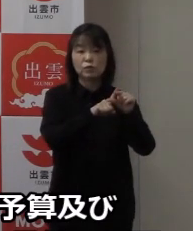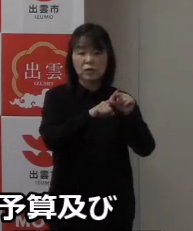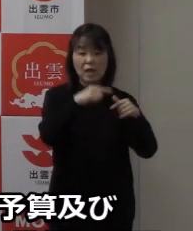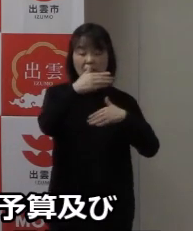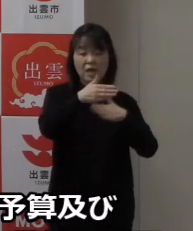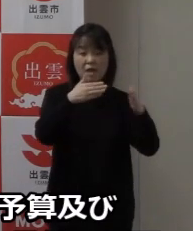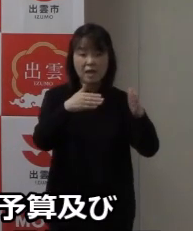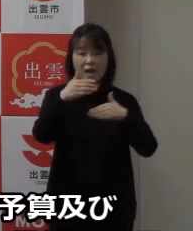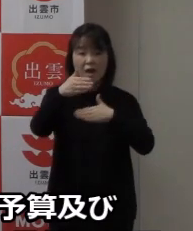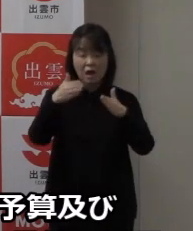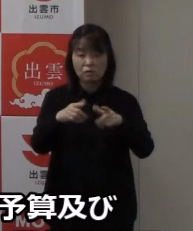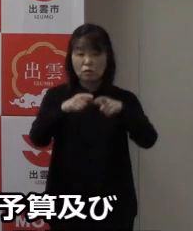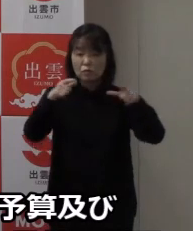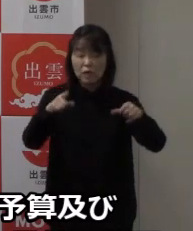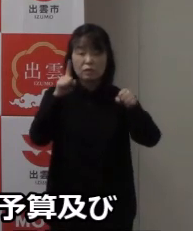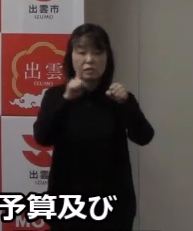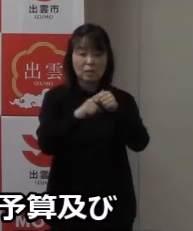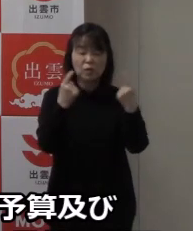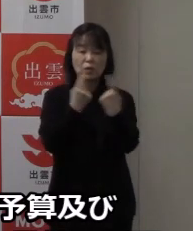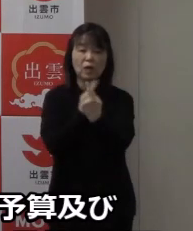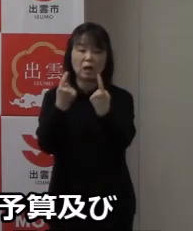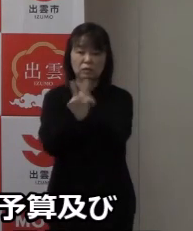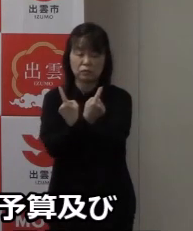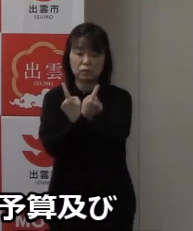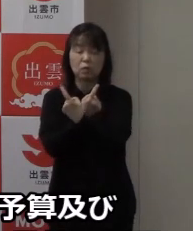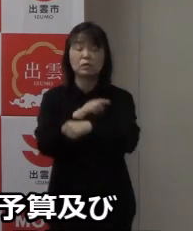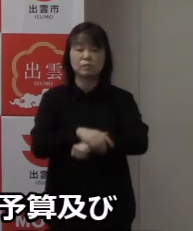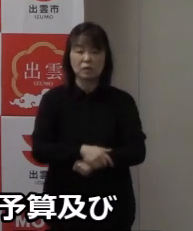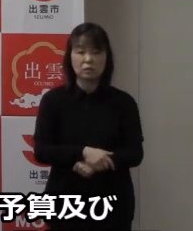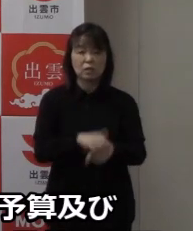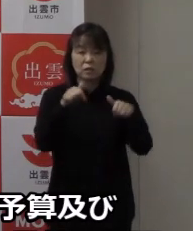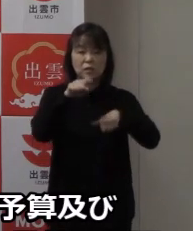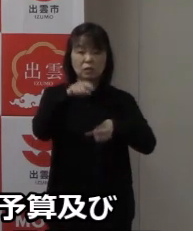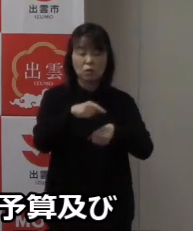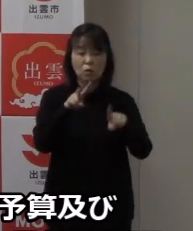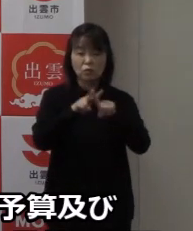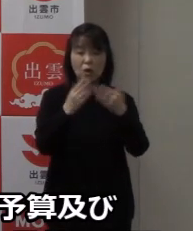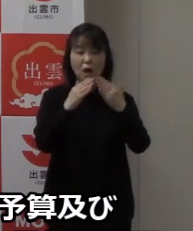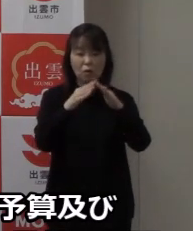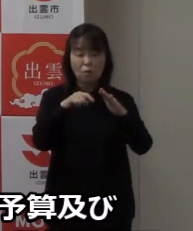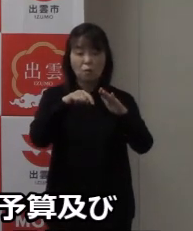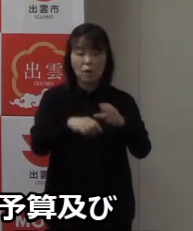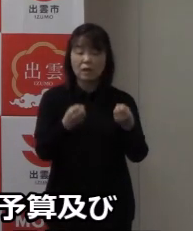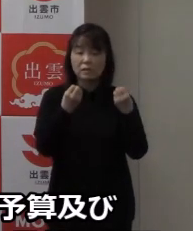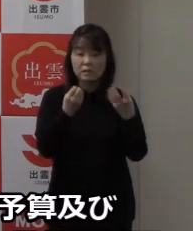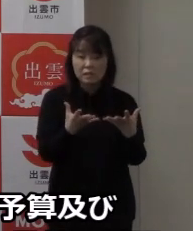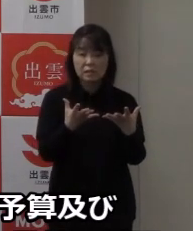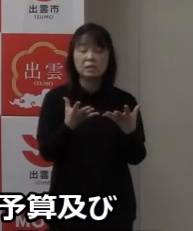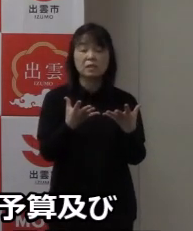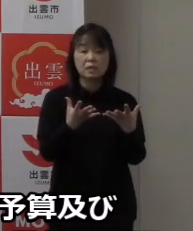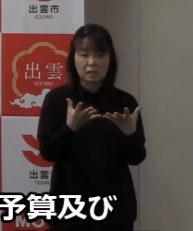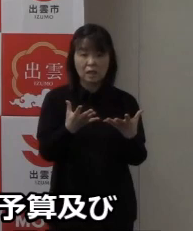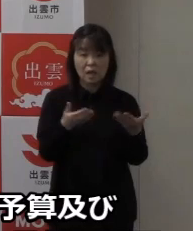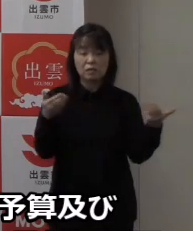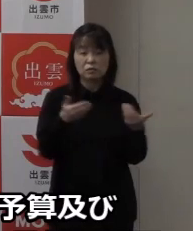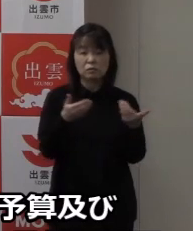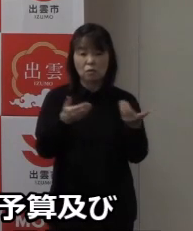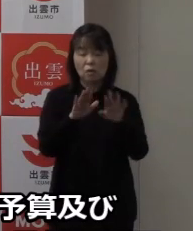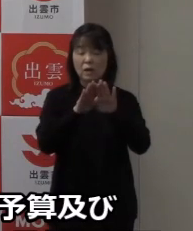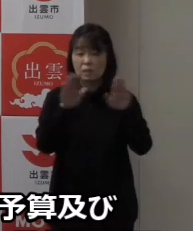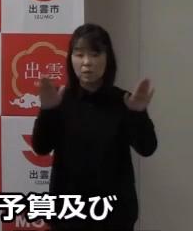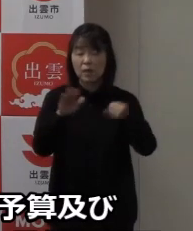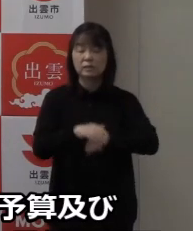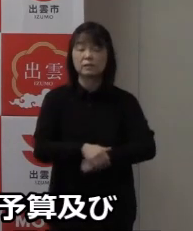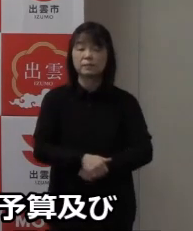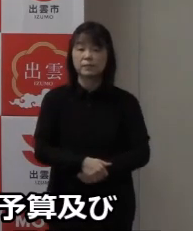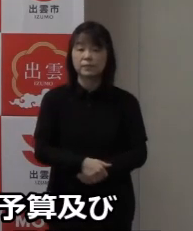増改修をしたいというふうに思っております。その中で西野小学校は新規で取り組みたいと思います。